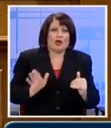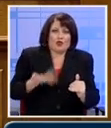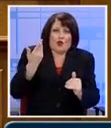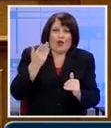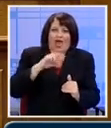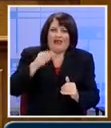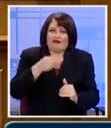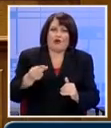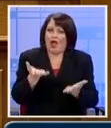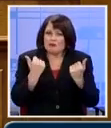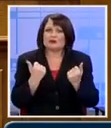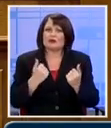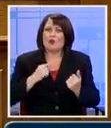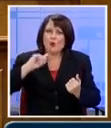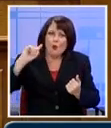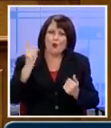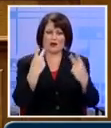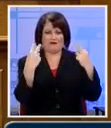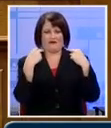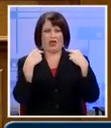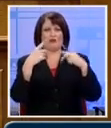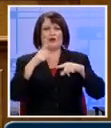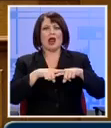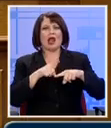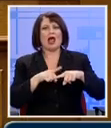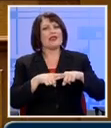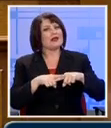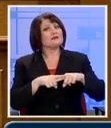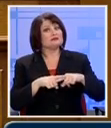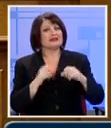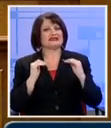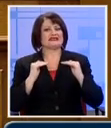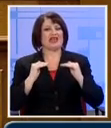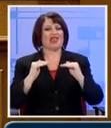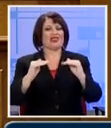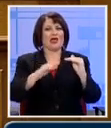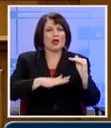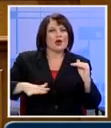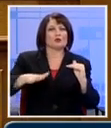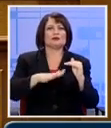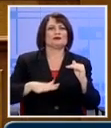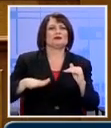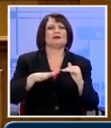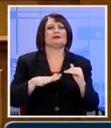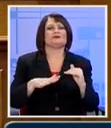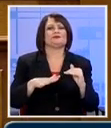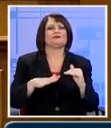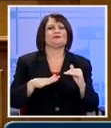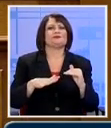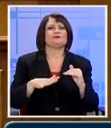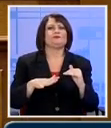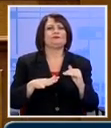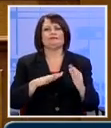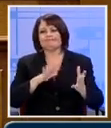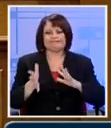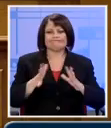το ευρώ, τη στιγμή που όλος ο κόσμος αντιμετωπίζει πια την Ελλάδα ως παράγοντα σταθερότητα στην περιοχή μας, όχι ως πηγή αστάθειας